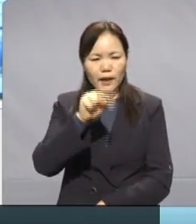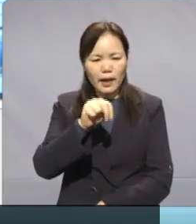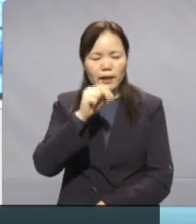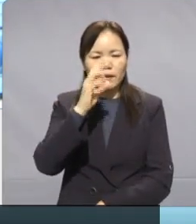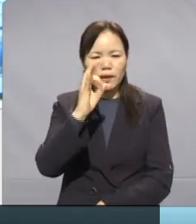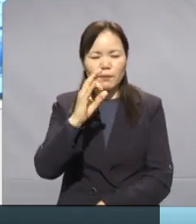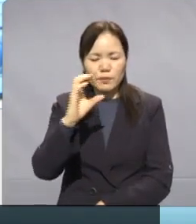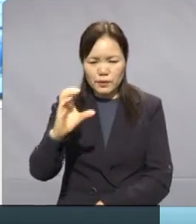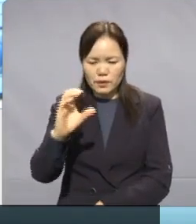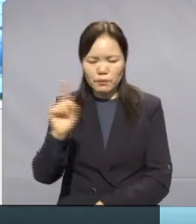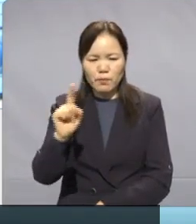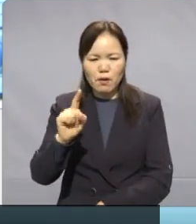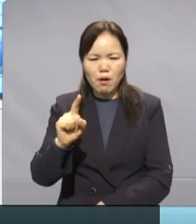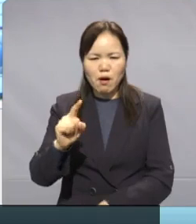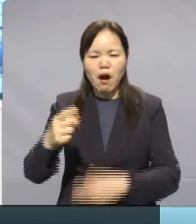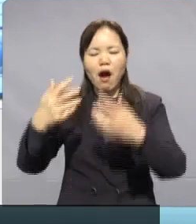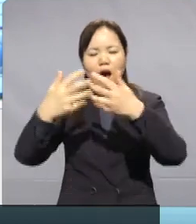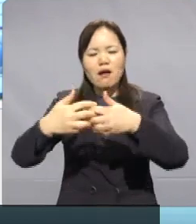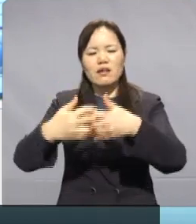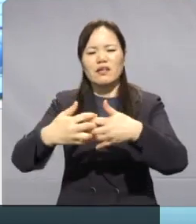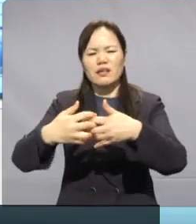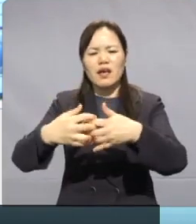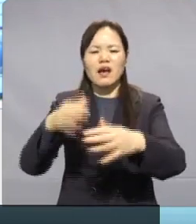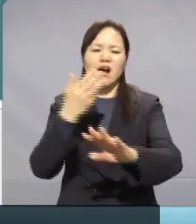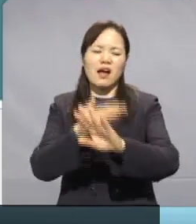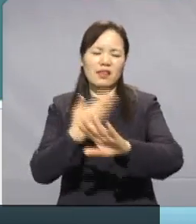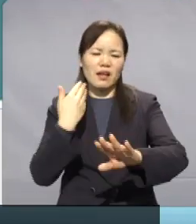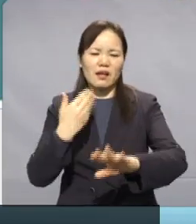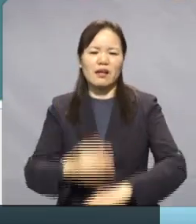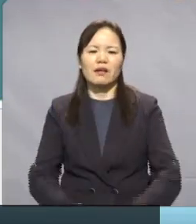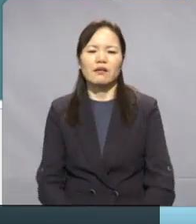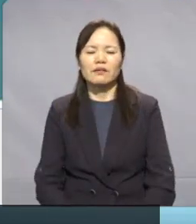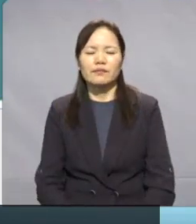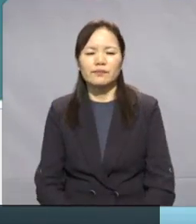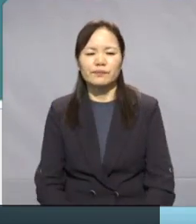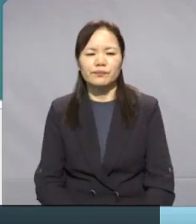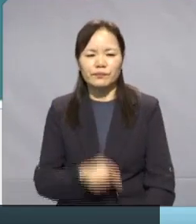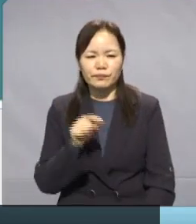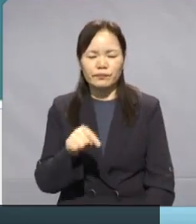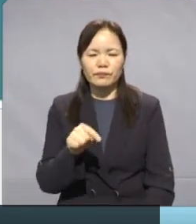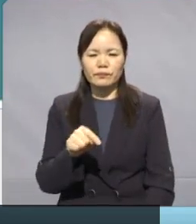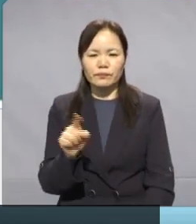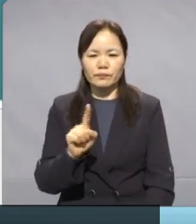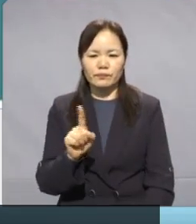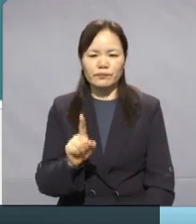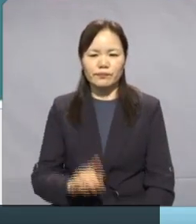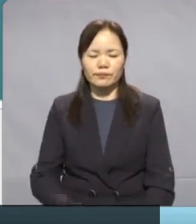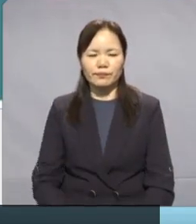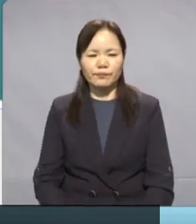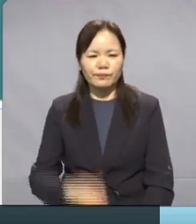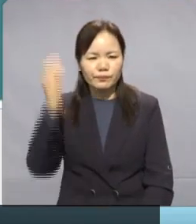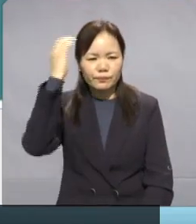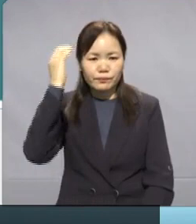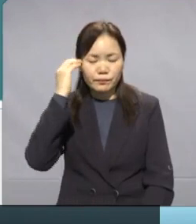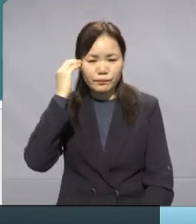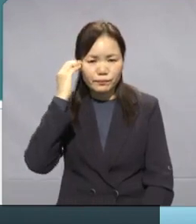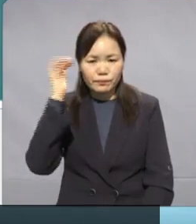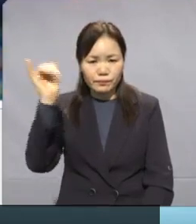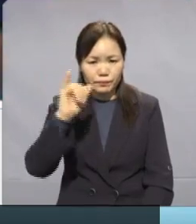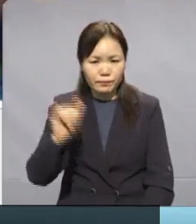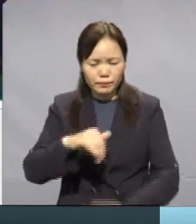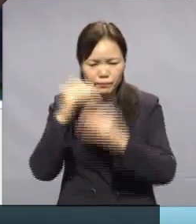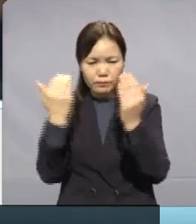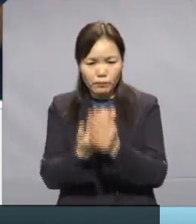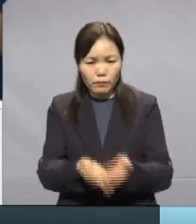NFC는 단말기가 달라요. 예. 단말기가 달라서 이것을 지금 우리나라 전역에